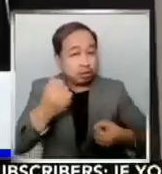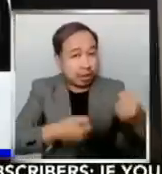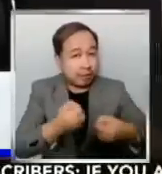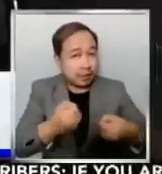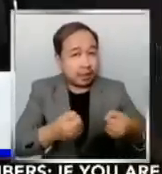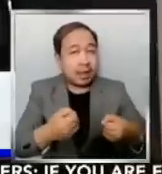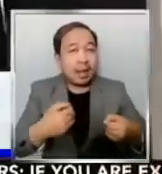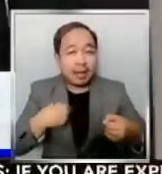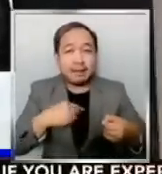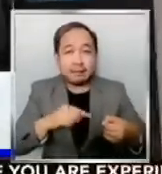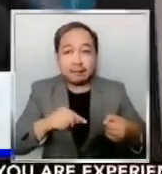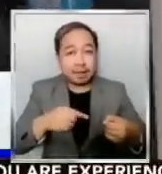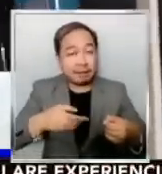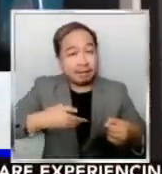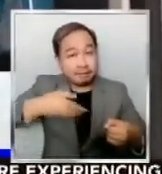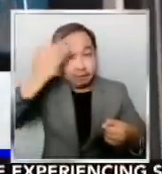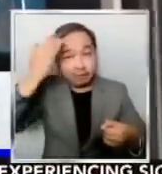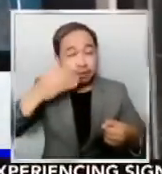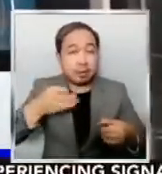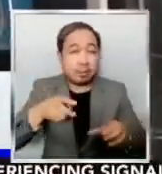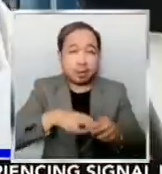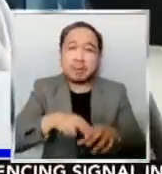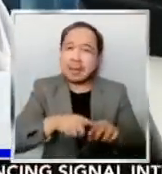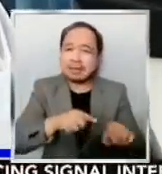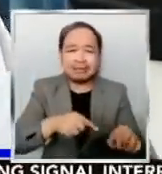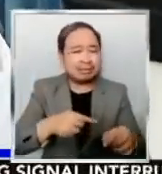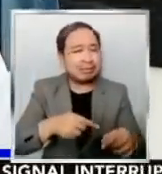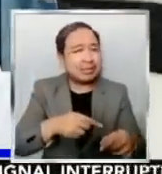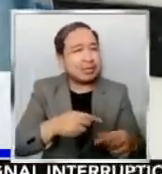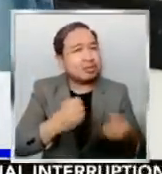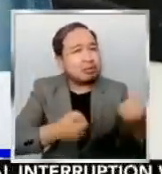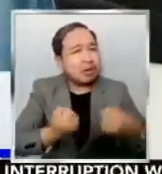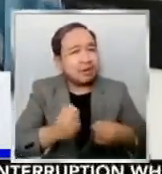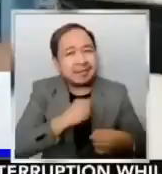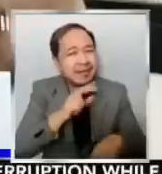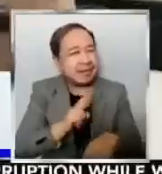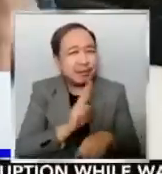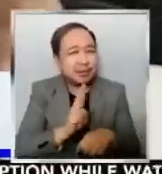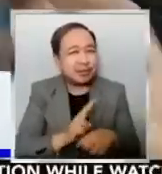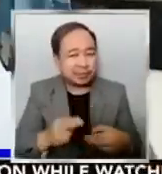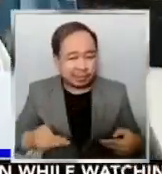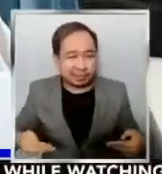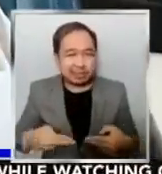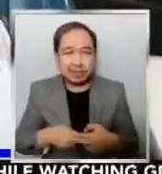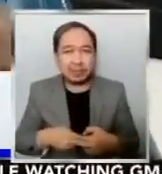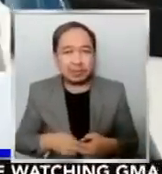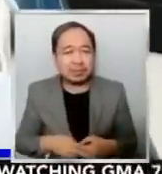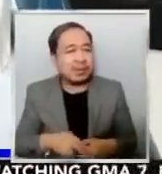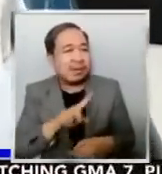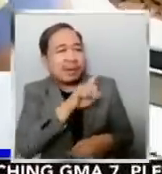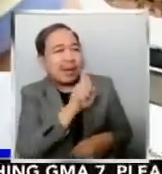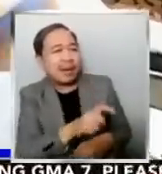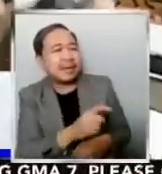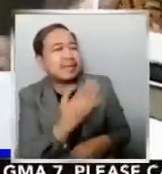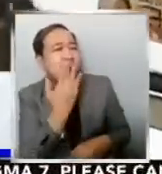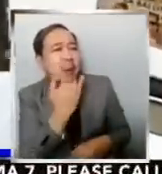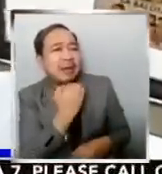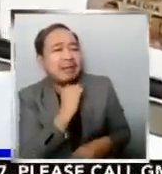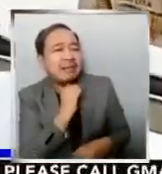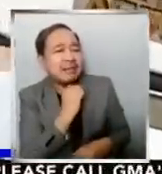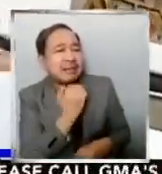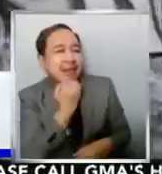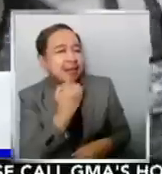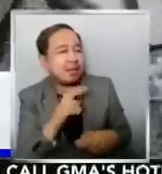pasahero, hindi naka-seatbelt ang driver. Ba't hindi ka nag-sort? Anong problema? Nakalimutan lang sir eh. Nakalimutan